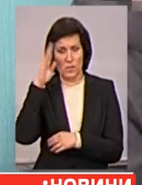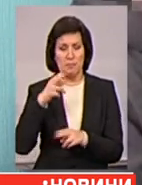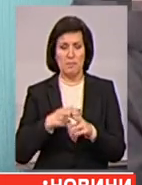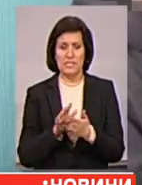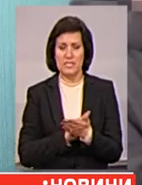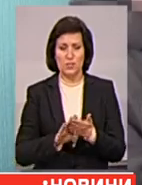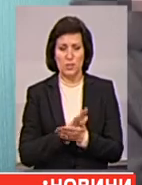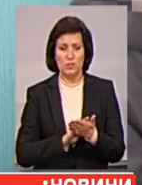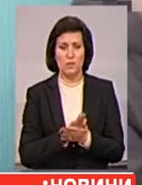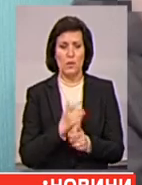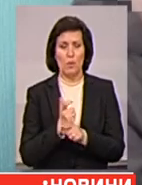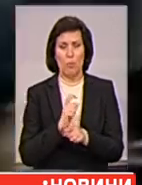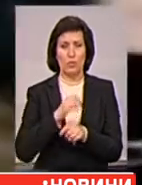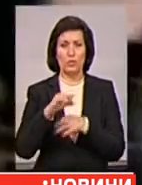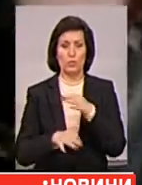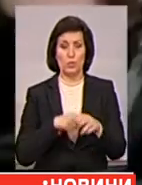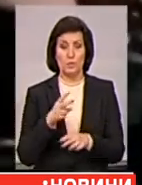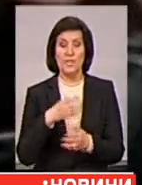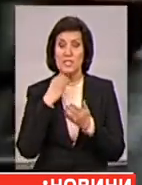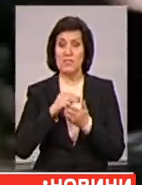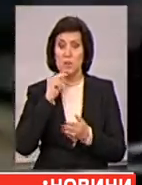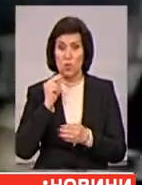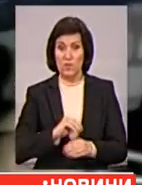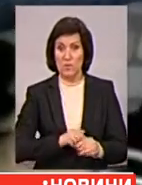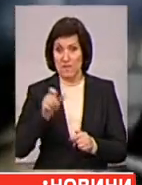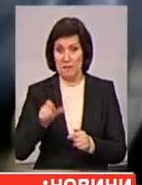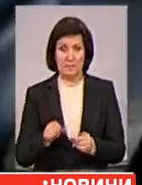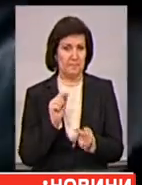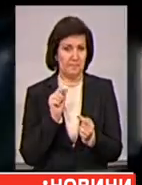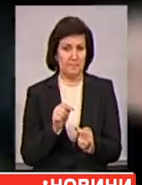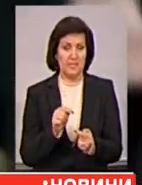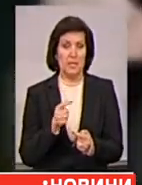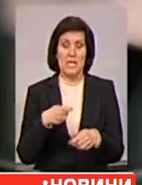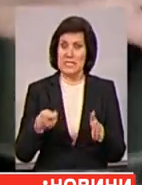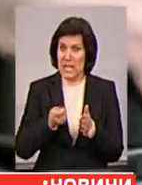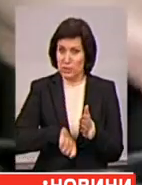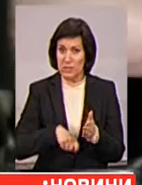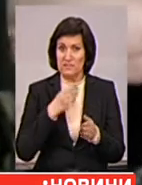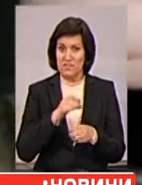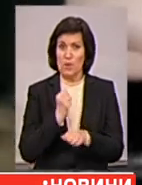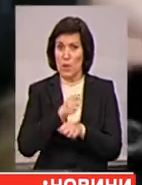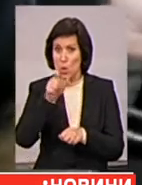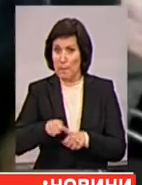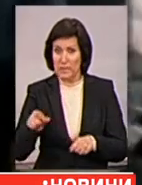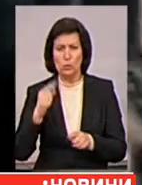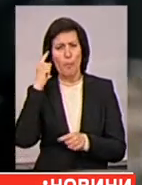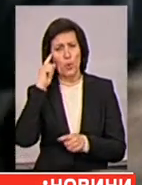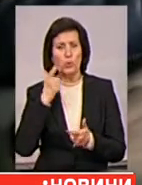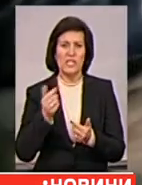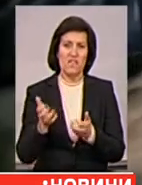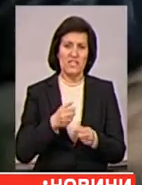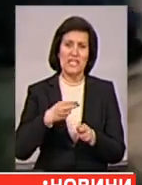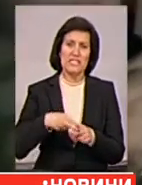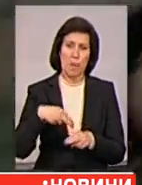без ничего, больше суток. Свою вину фермер заперечує. Каже, що зачинив своїх робітників, щоб вони подумали, де